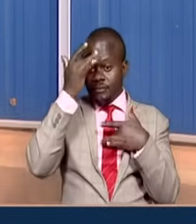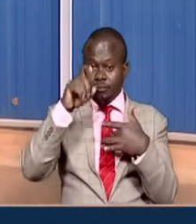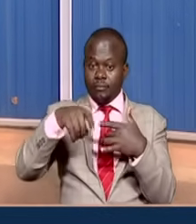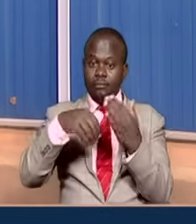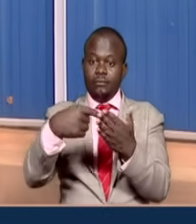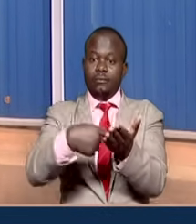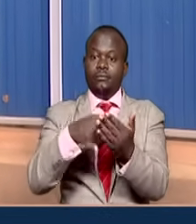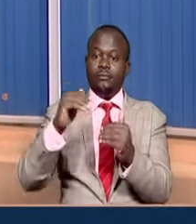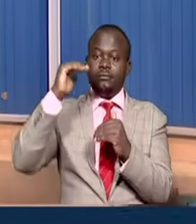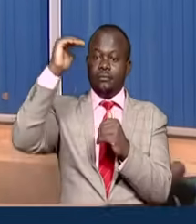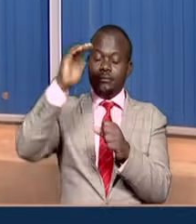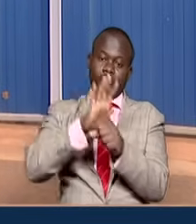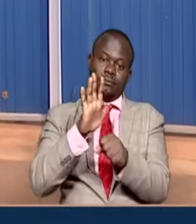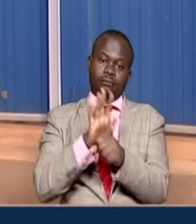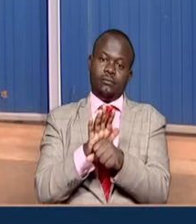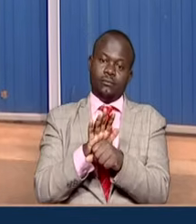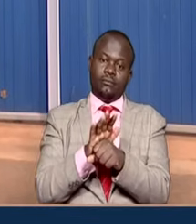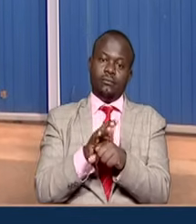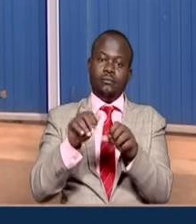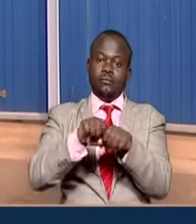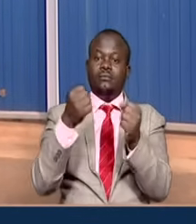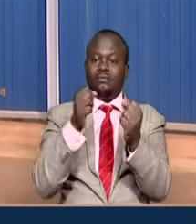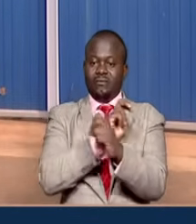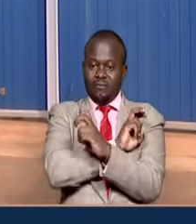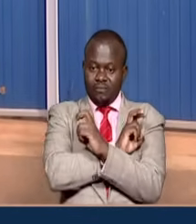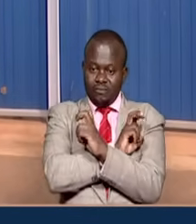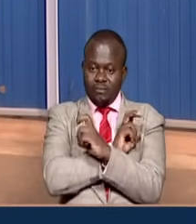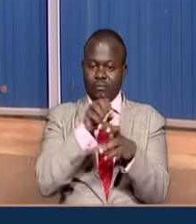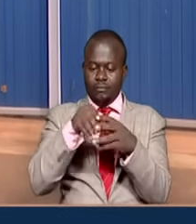ubuvuzi bwisumbuye bavunitse nk'amagufa mu buryo